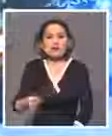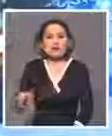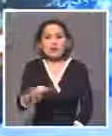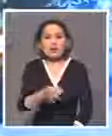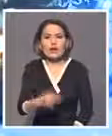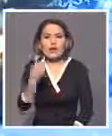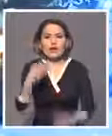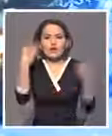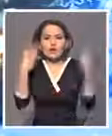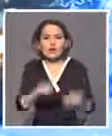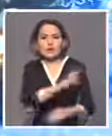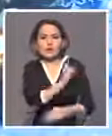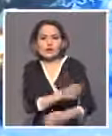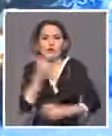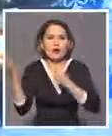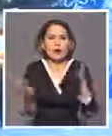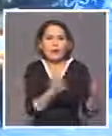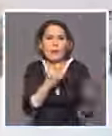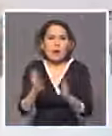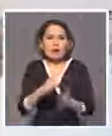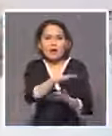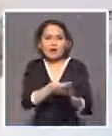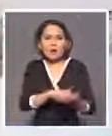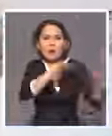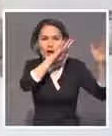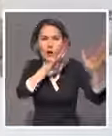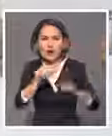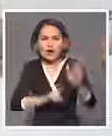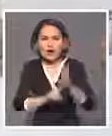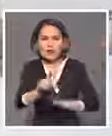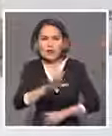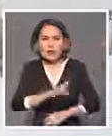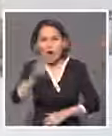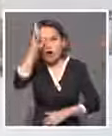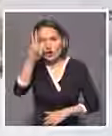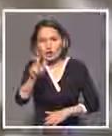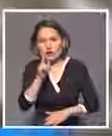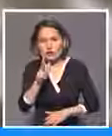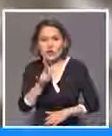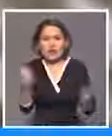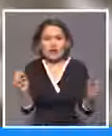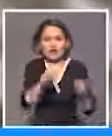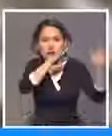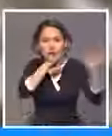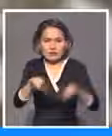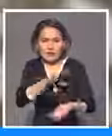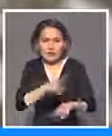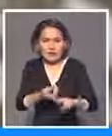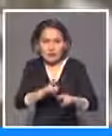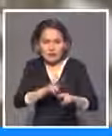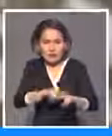Маңғыстау облысында екі күн бойы ұйытқыған шаңды дауыл соңы қарға ұласты. Үш ай қыста көрмеген ақ ұлпаға тұрғындар таңырқап